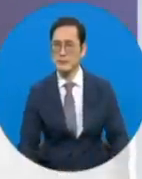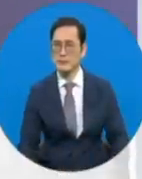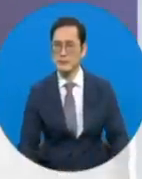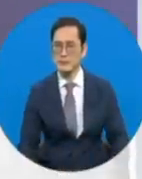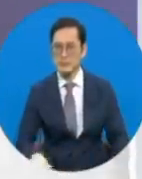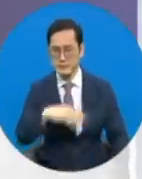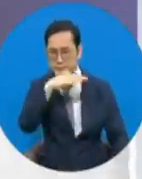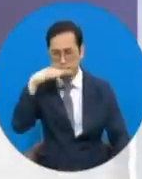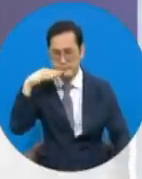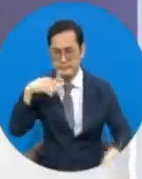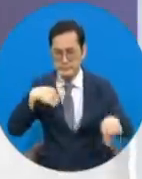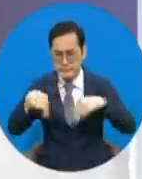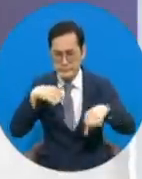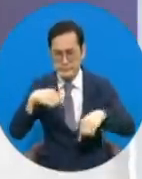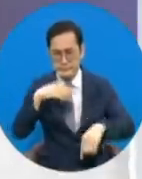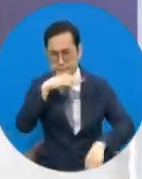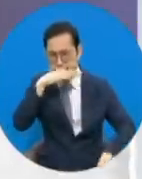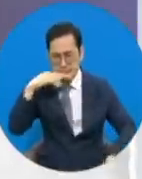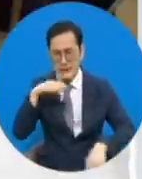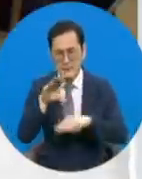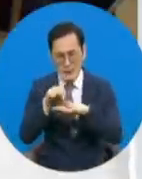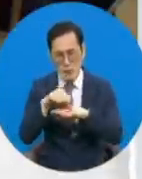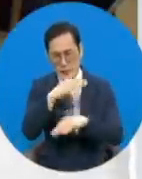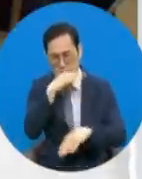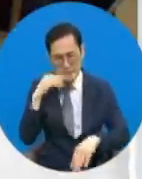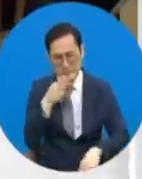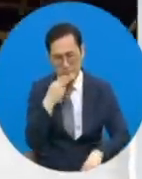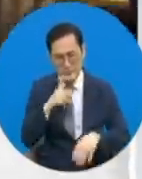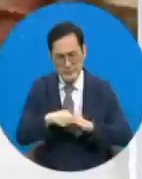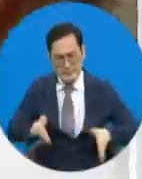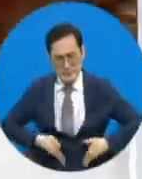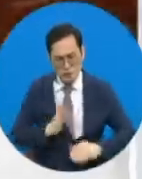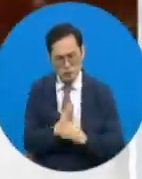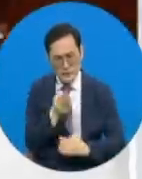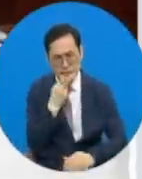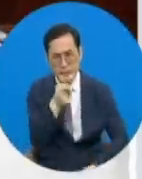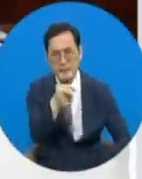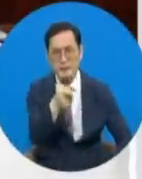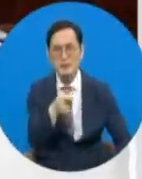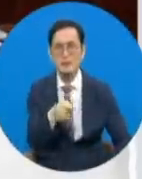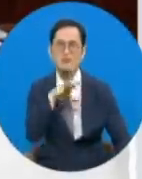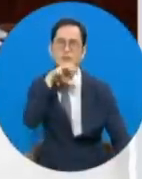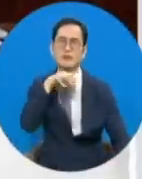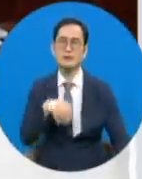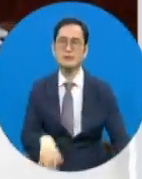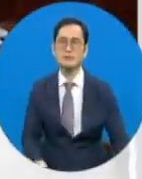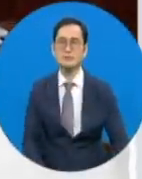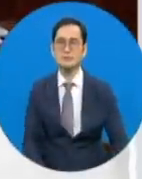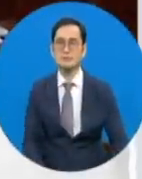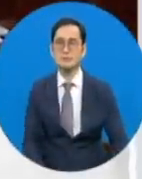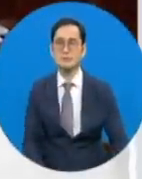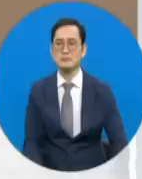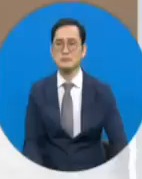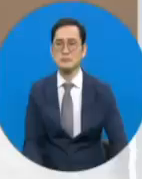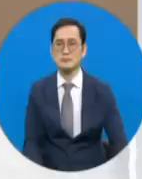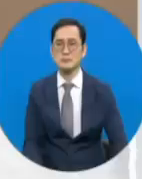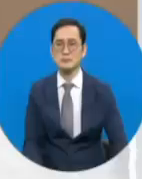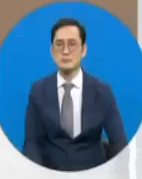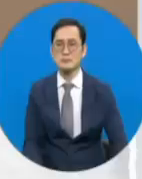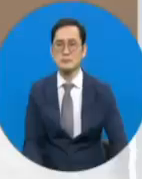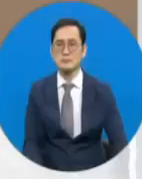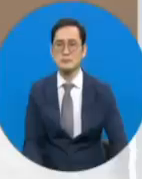자정작용으로 이 문제를 해결할 수 있을 거라고 생각하는 국민 거의 없다고 봐도 과언이 아닐 겁니다. 이 사태가 오게 된 책임이 김희철 사장과 KBS 공영방송이 있는